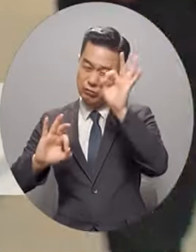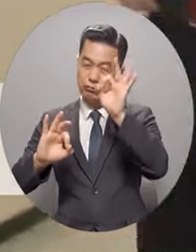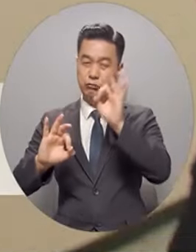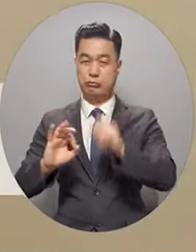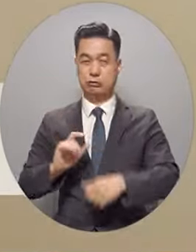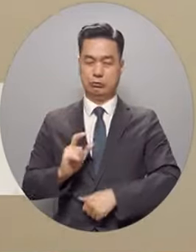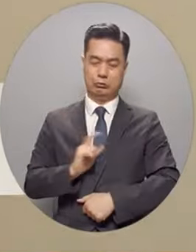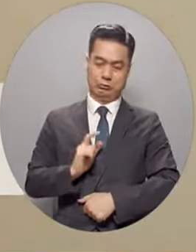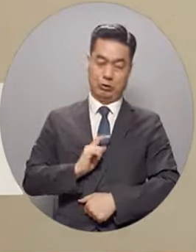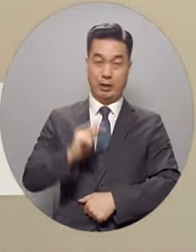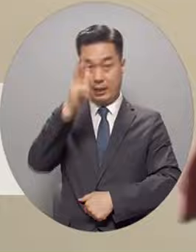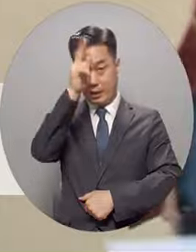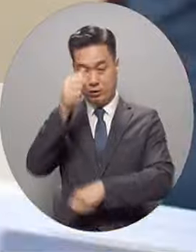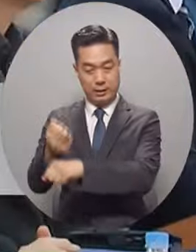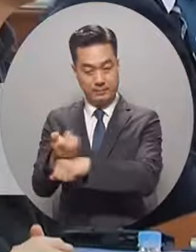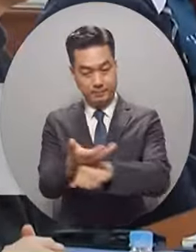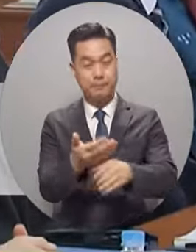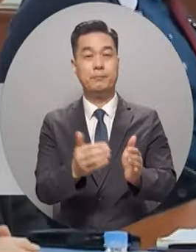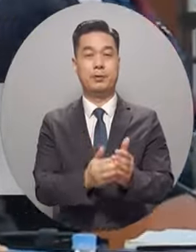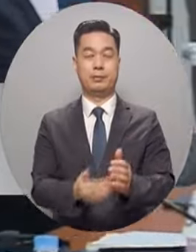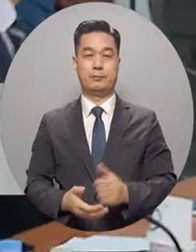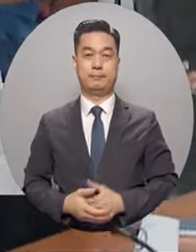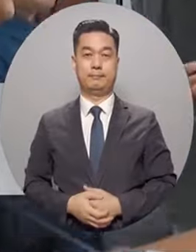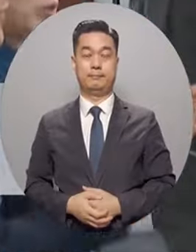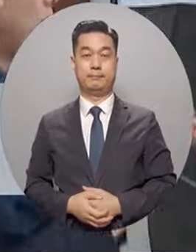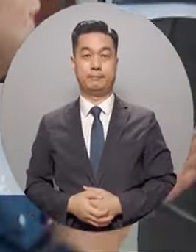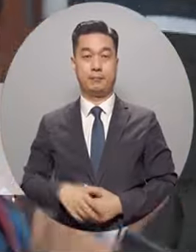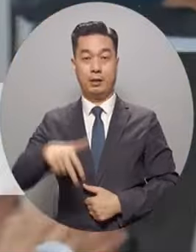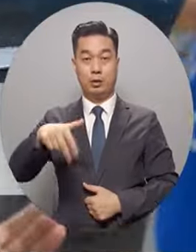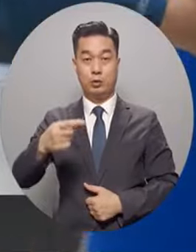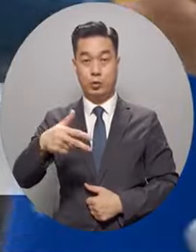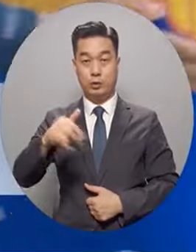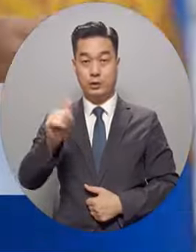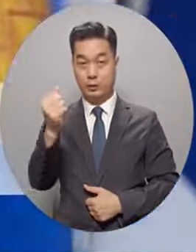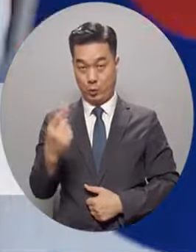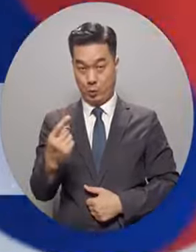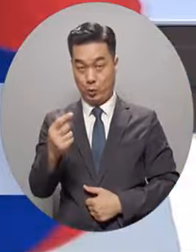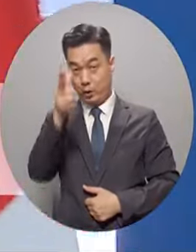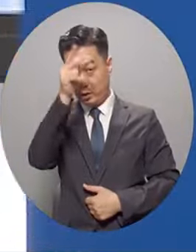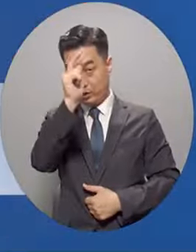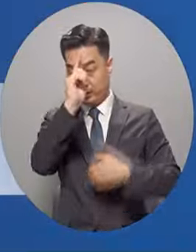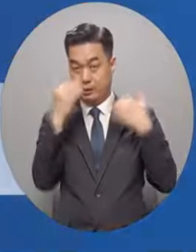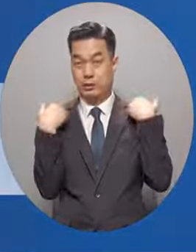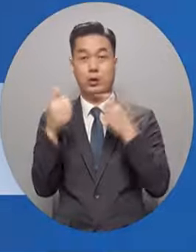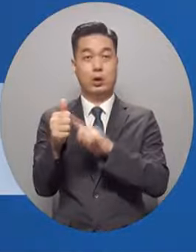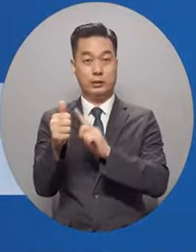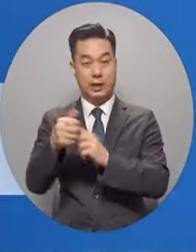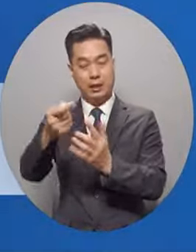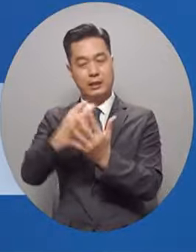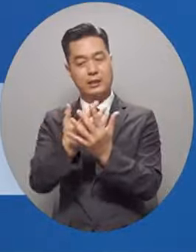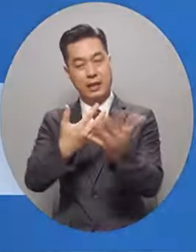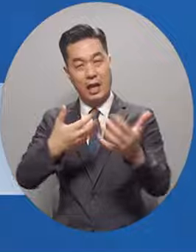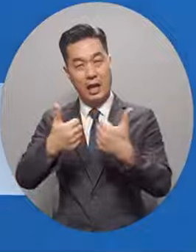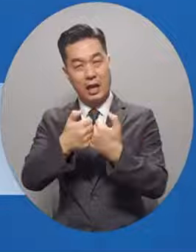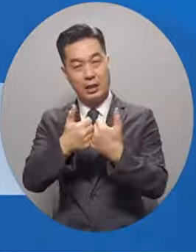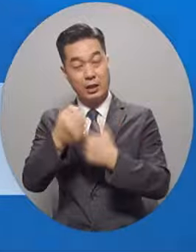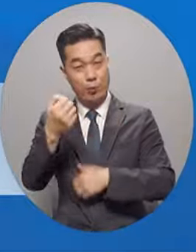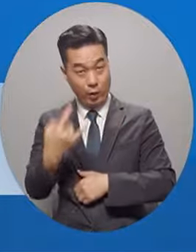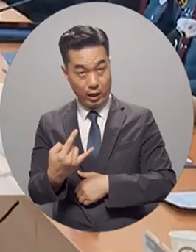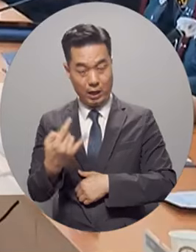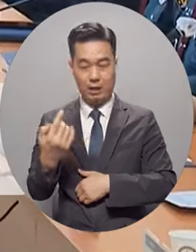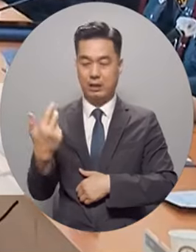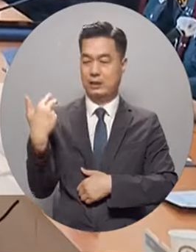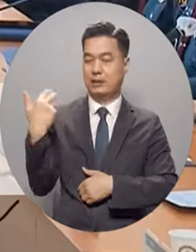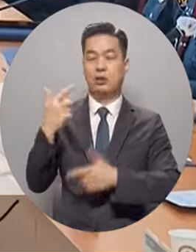결과를 경찰에 통보한 것으로 알려졌습니다 조지호 서울 경찰청장은 오늘 기자 간담회에서 지난주 목요일 국가수